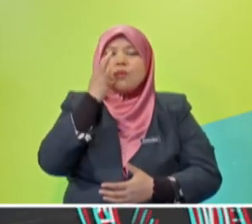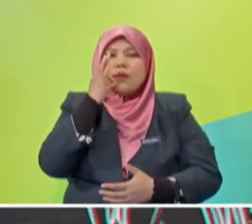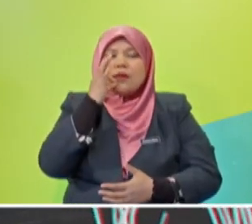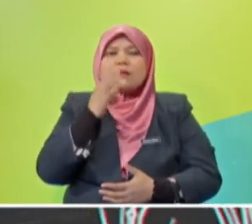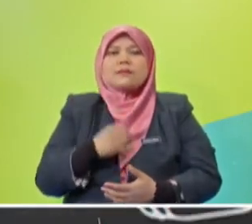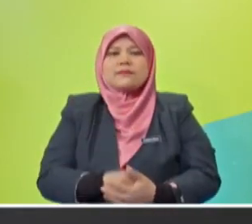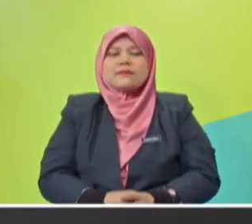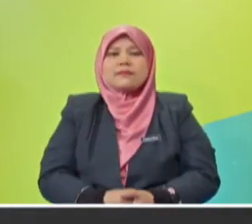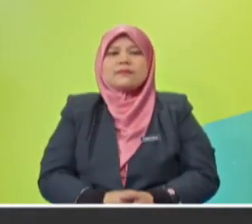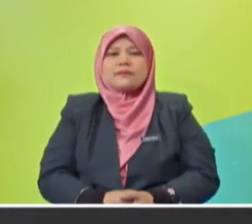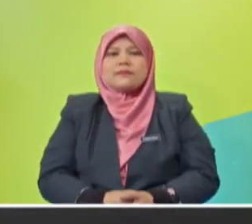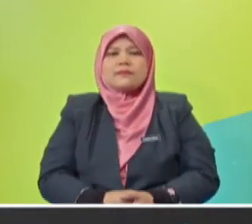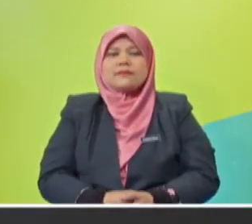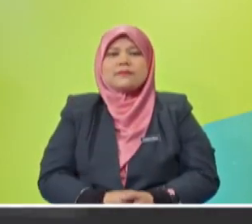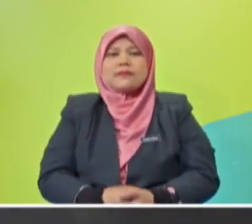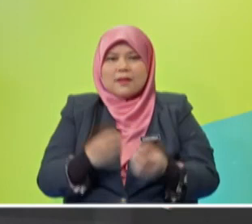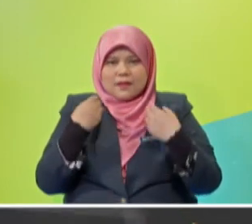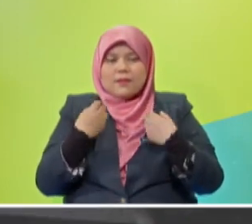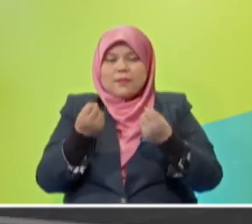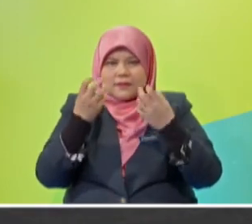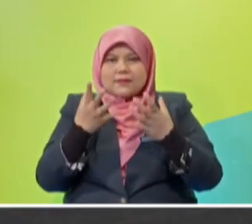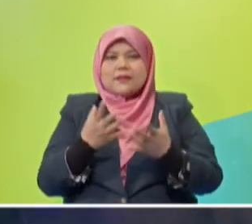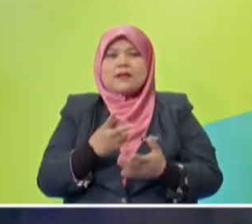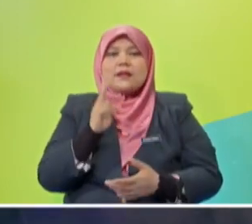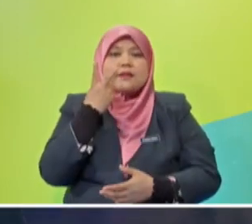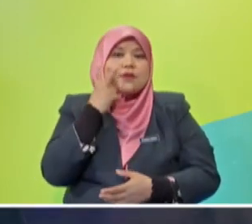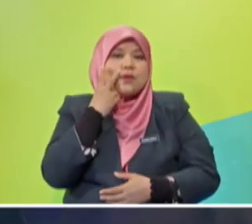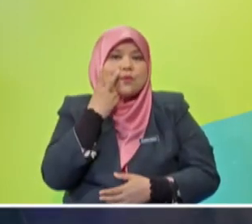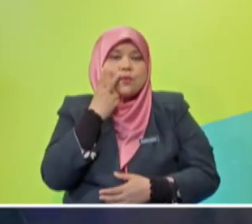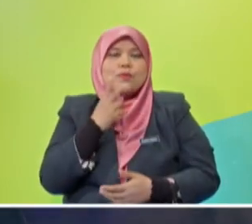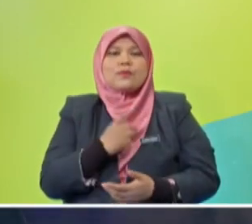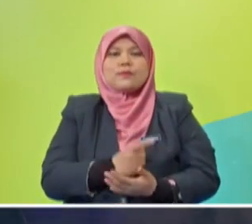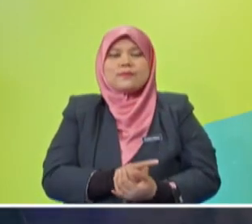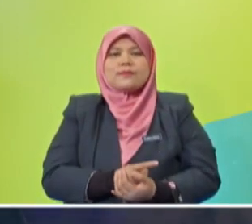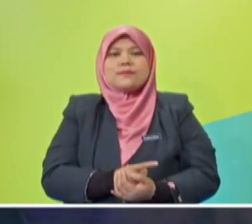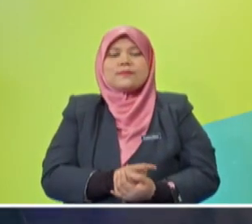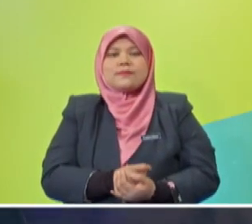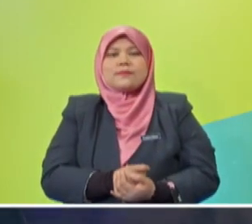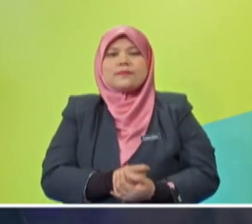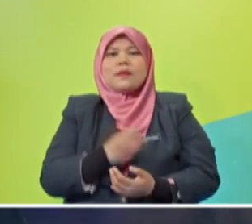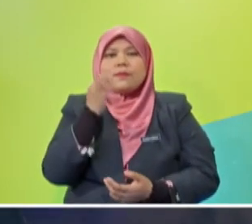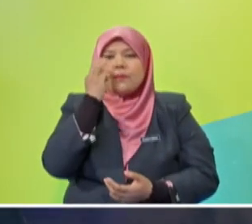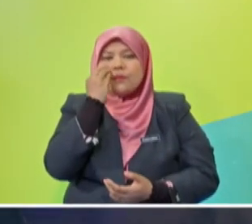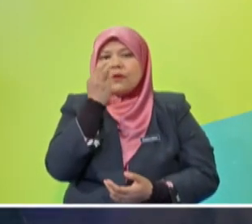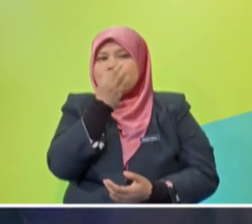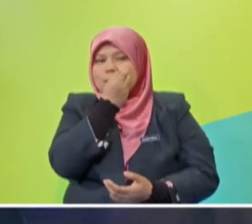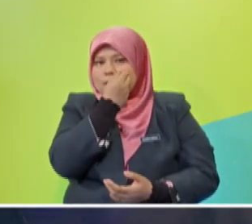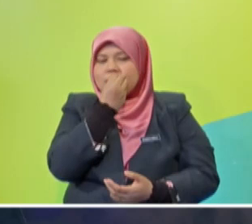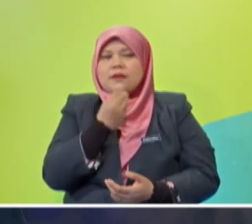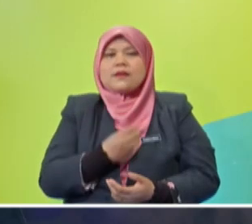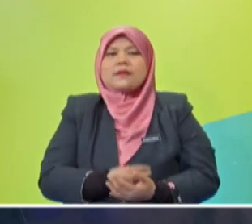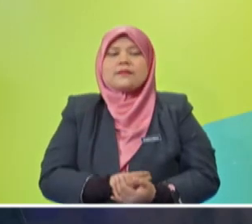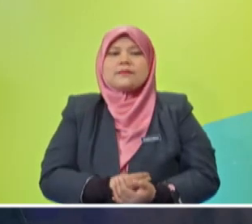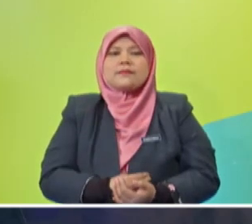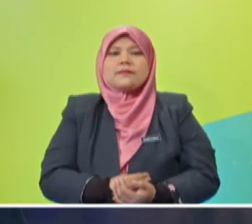strawberry, cikgu. Strawberry kan. Banyaklah sebenarnya banyak jenis tanaman. Sayuran pun ada juga kan, cikgu? Betul, sayuran, bunga-bunga kan. Memang best lah